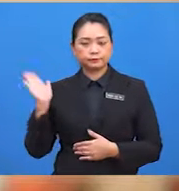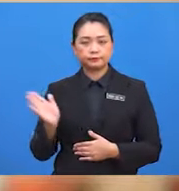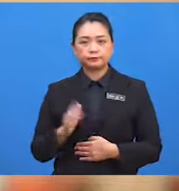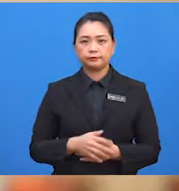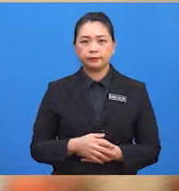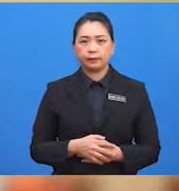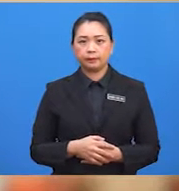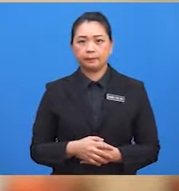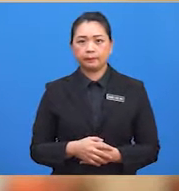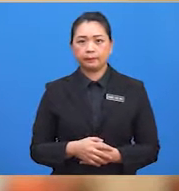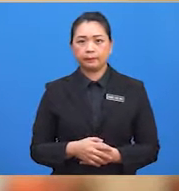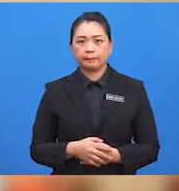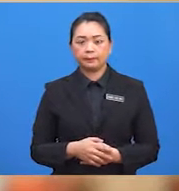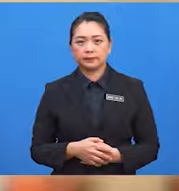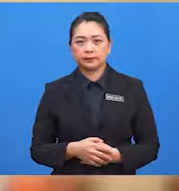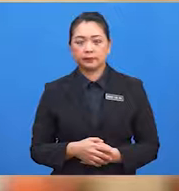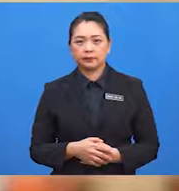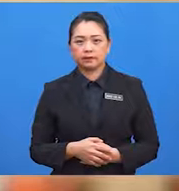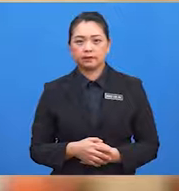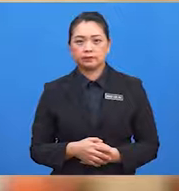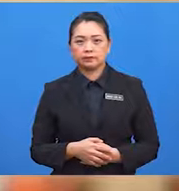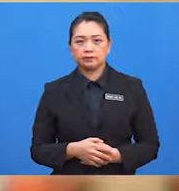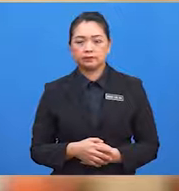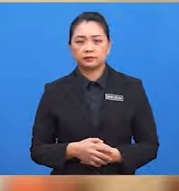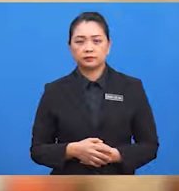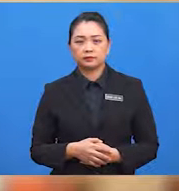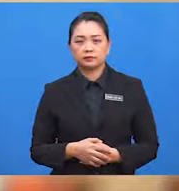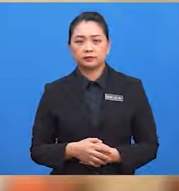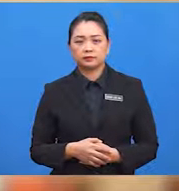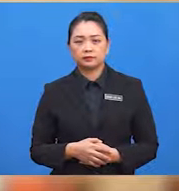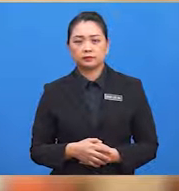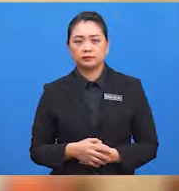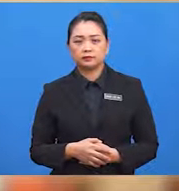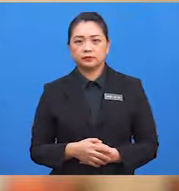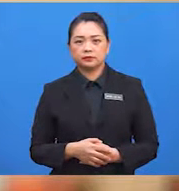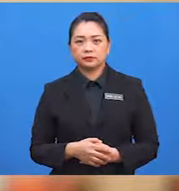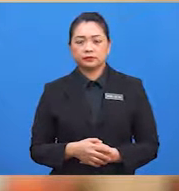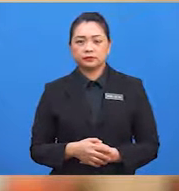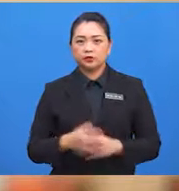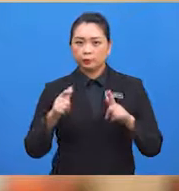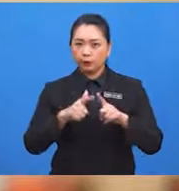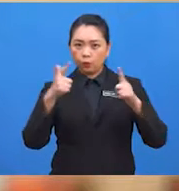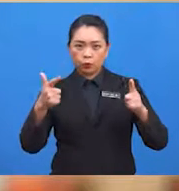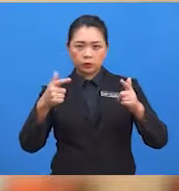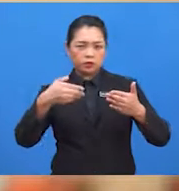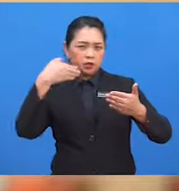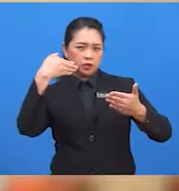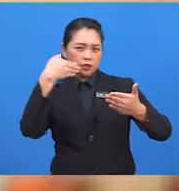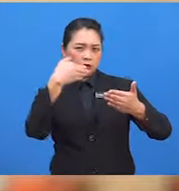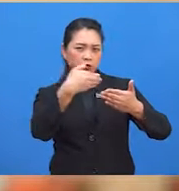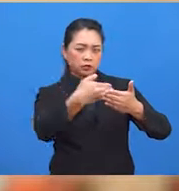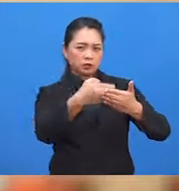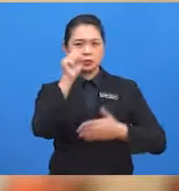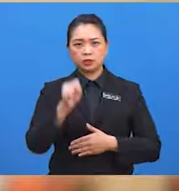sekitar 2100 hingga 1650 sebelum Masihi dan meluas sehingga ke selatan Sungai